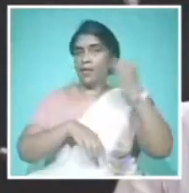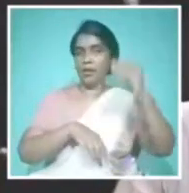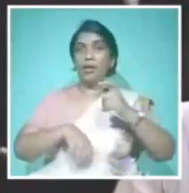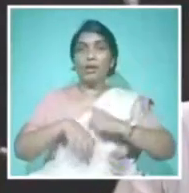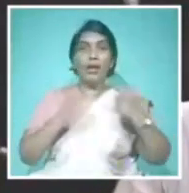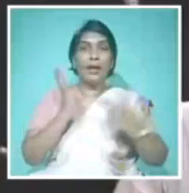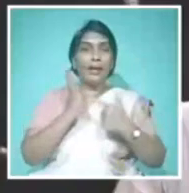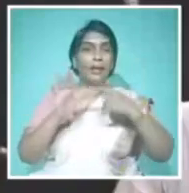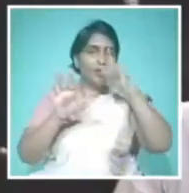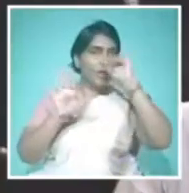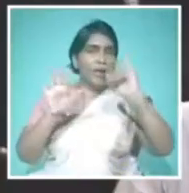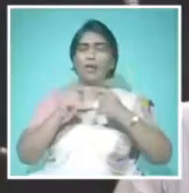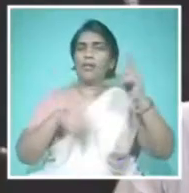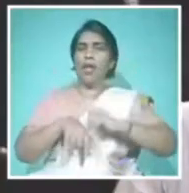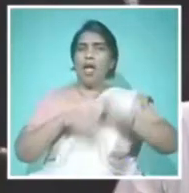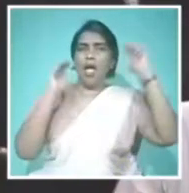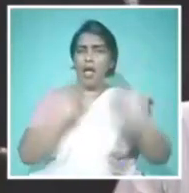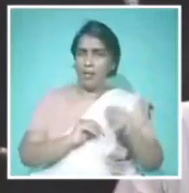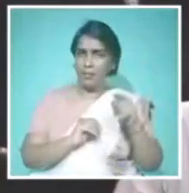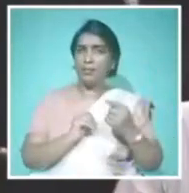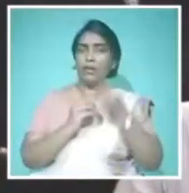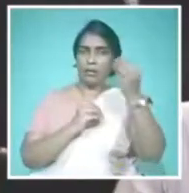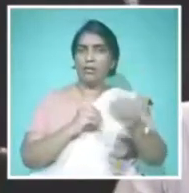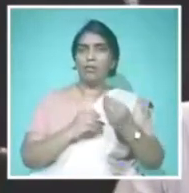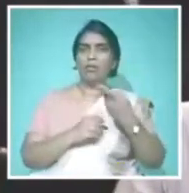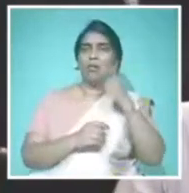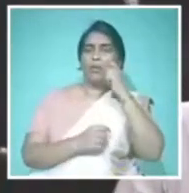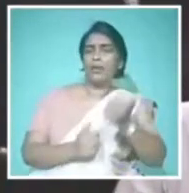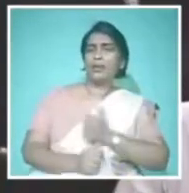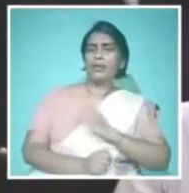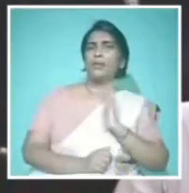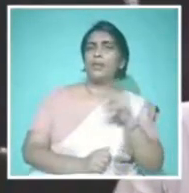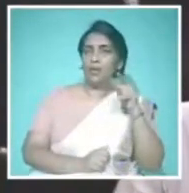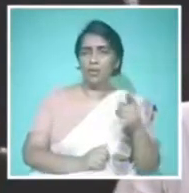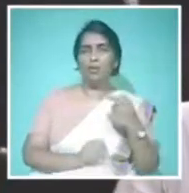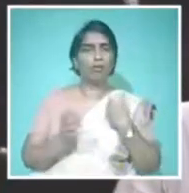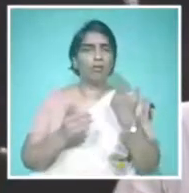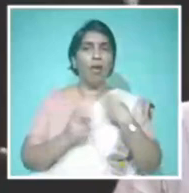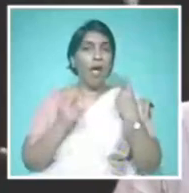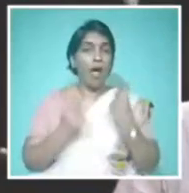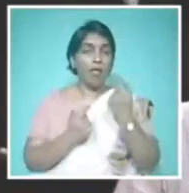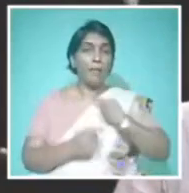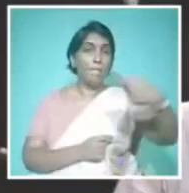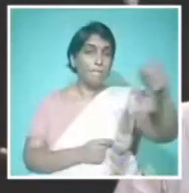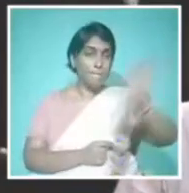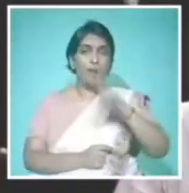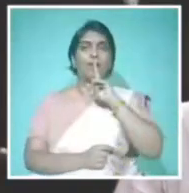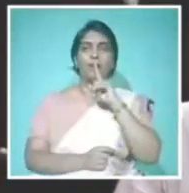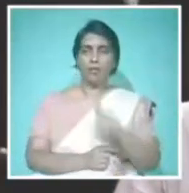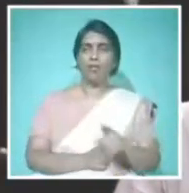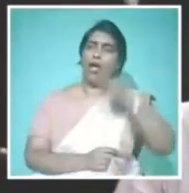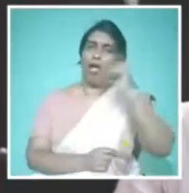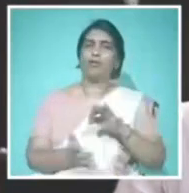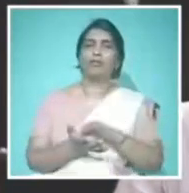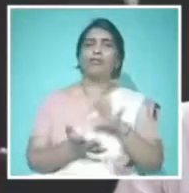kali dengne, adu kali adine ma. Itu kau te gan ni naya kau ruakat. Itu kau te dala, hadis mila dikenim kili berlla, anu mat